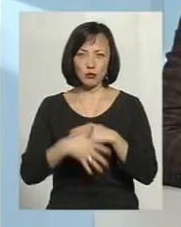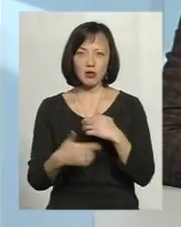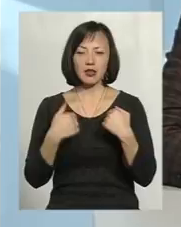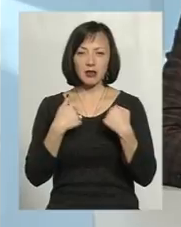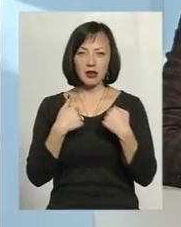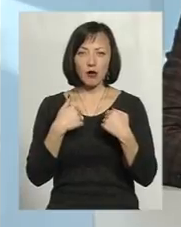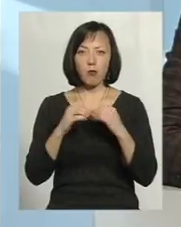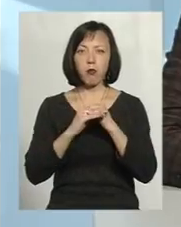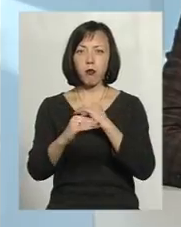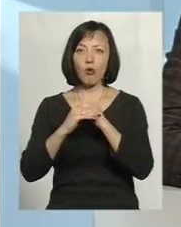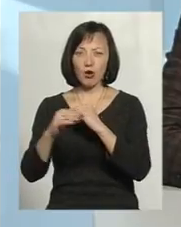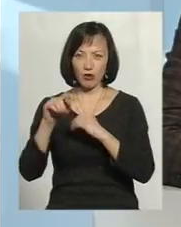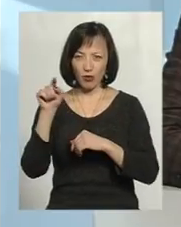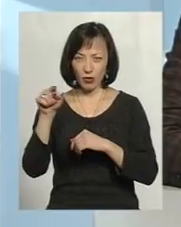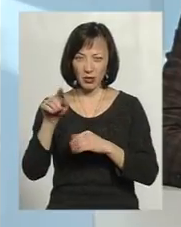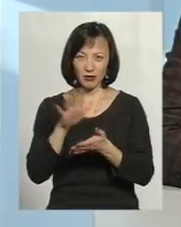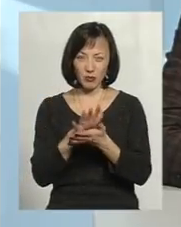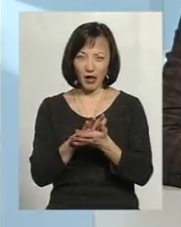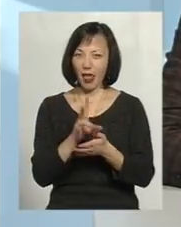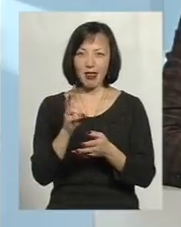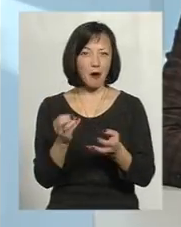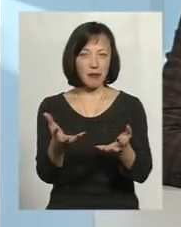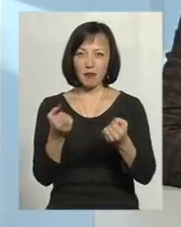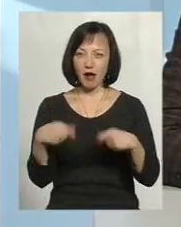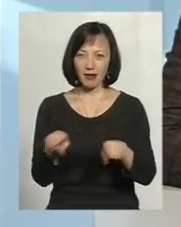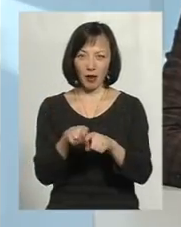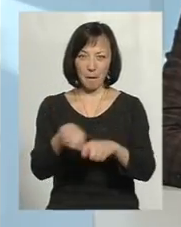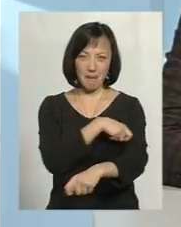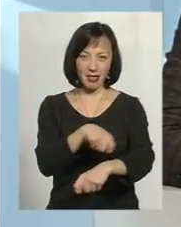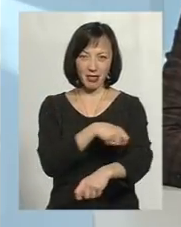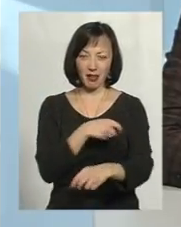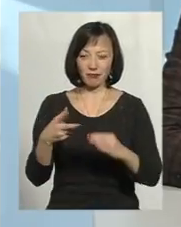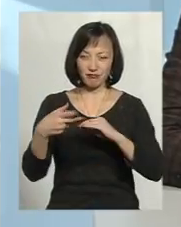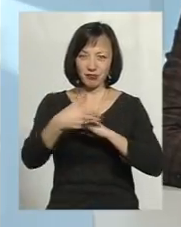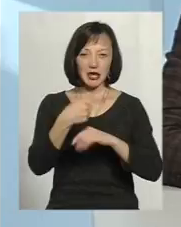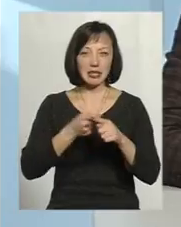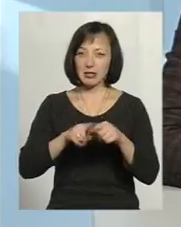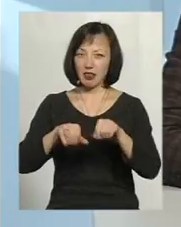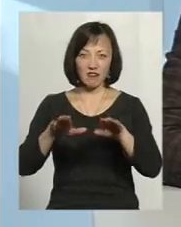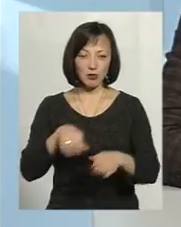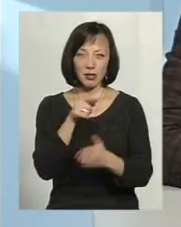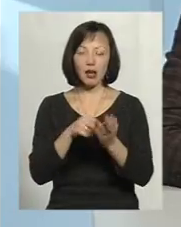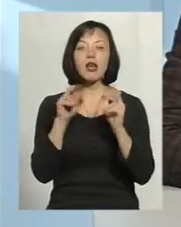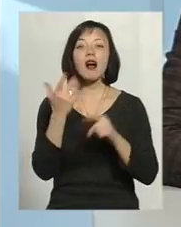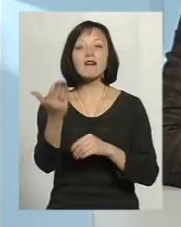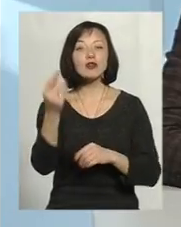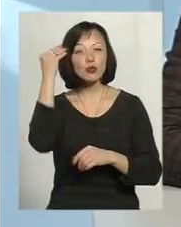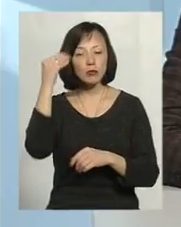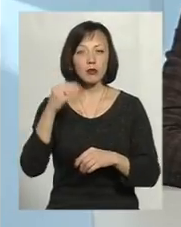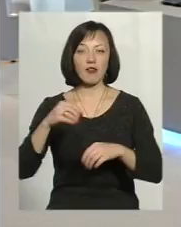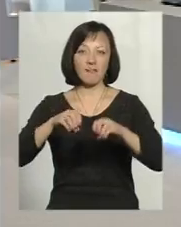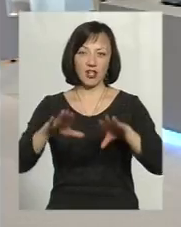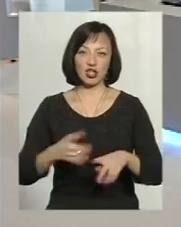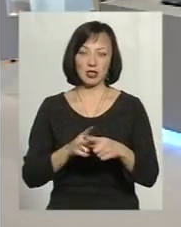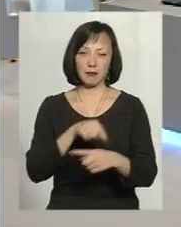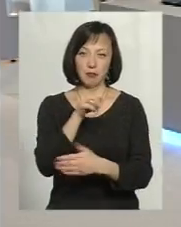відомо, то полігон твердих побутових відходів не приймає таких відходів, і це питання не вирішене. Як ви бачите шляхи вирішення? Дякую.